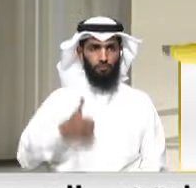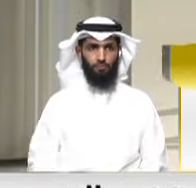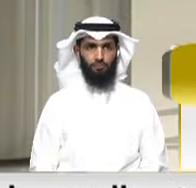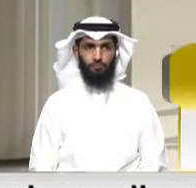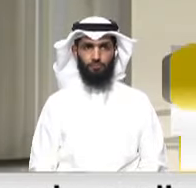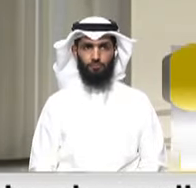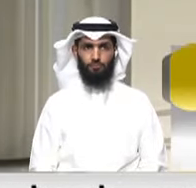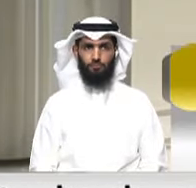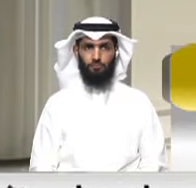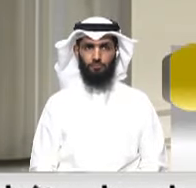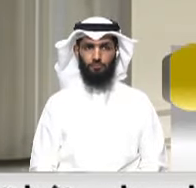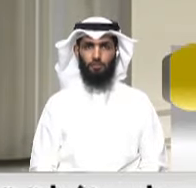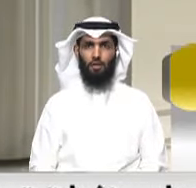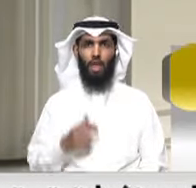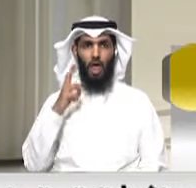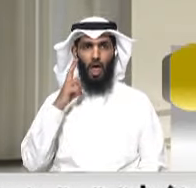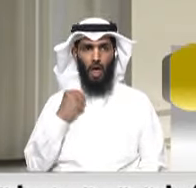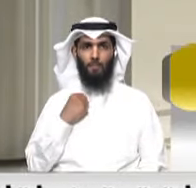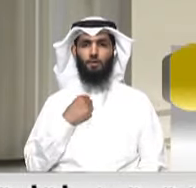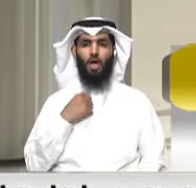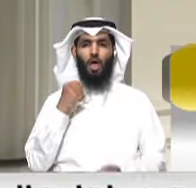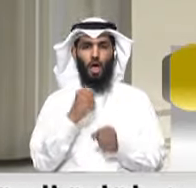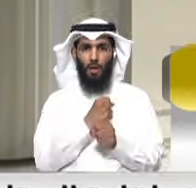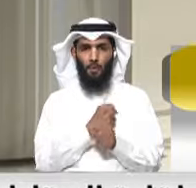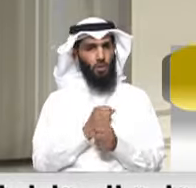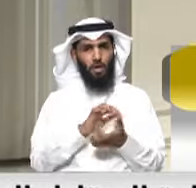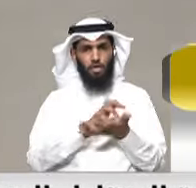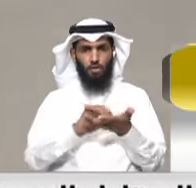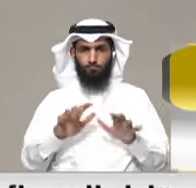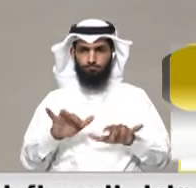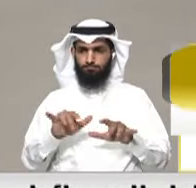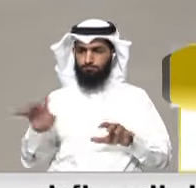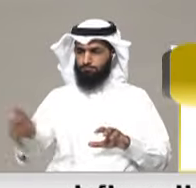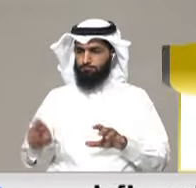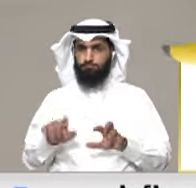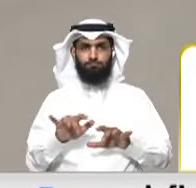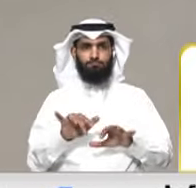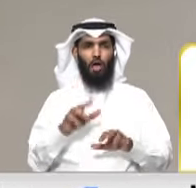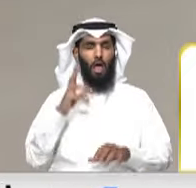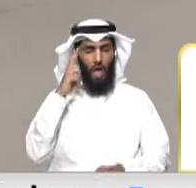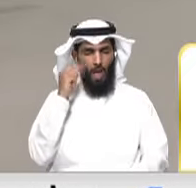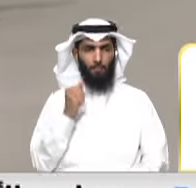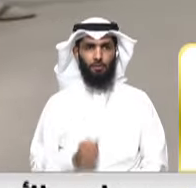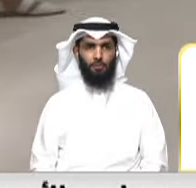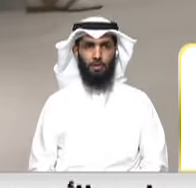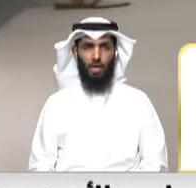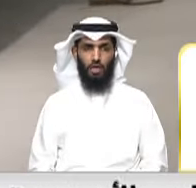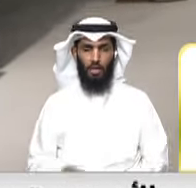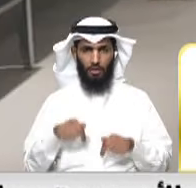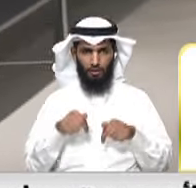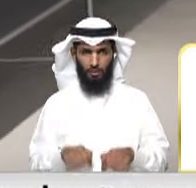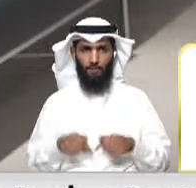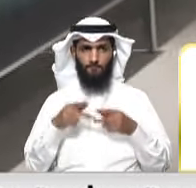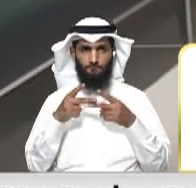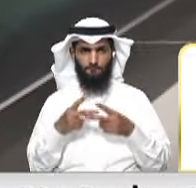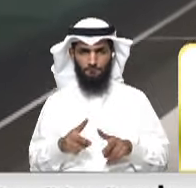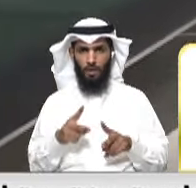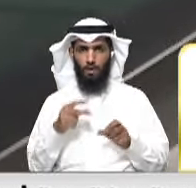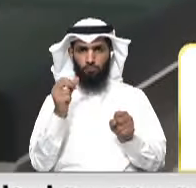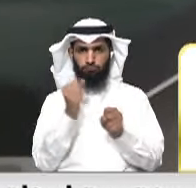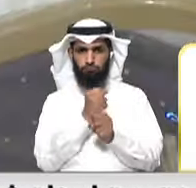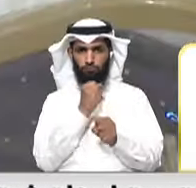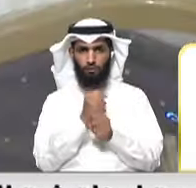حابة أستقل بالكمبيوتر يعني أدخل بيانات. مبدأ الشراكة تجسد في هذا الملتقى الوظيفي